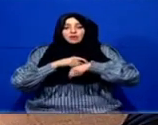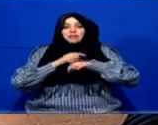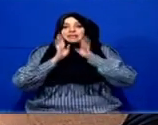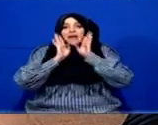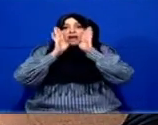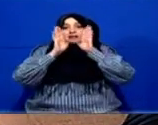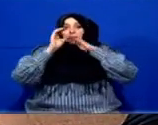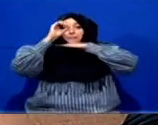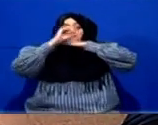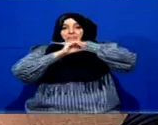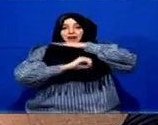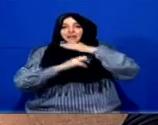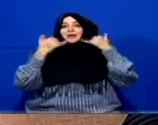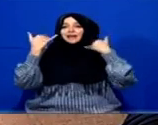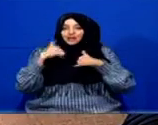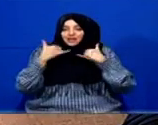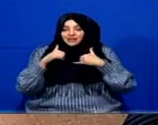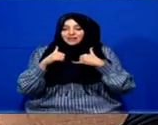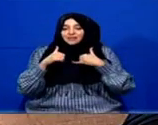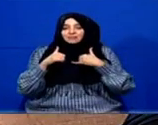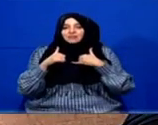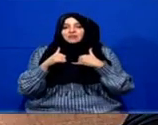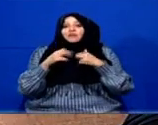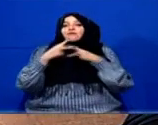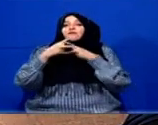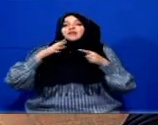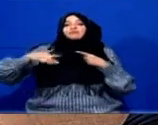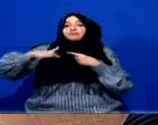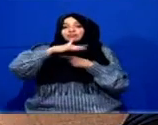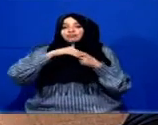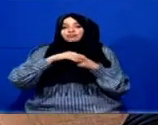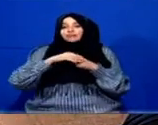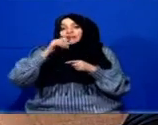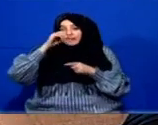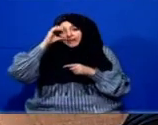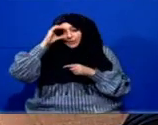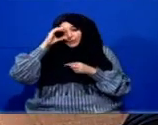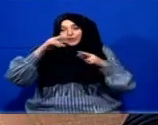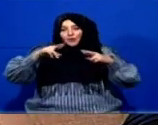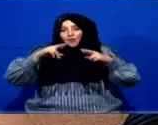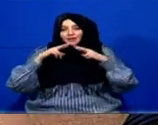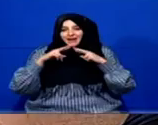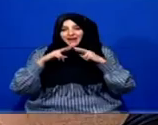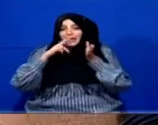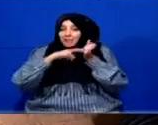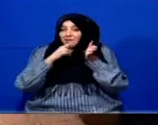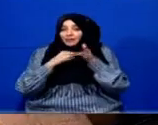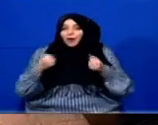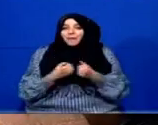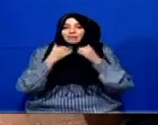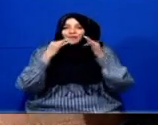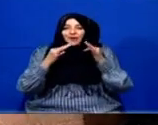صلاه المغرب حسب التوقيت المحلي لمدينه الجزائر العاصمه وما قاربها من المدن